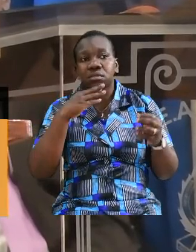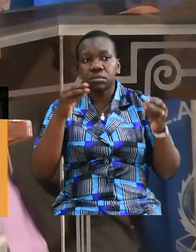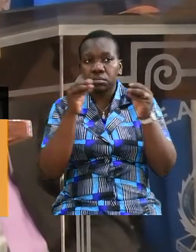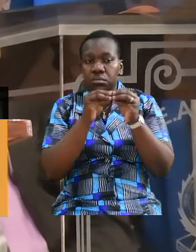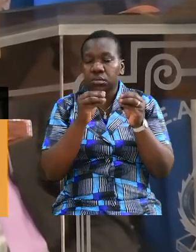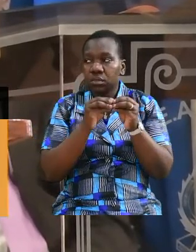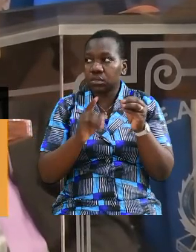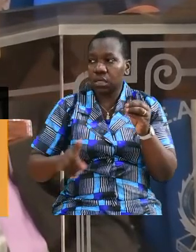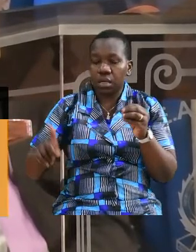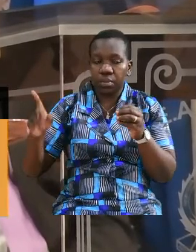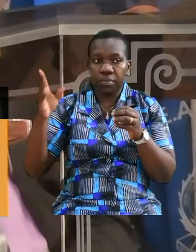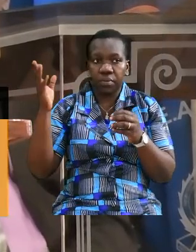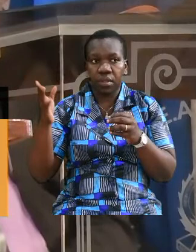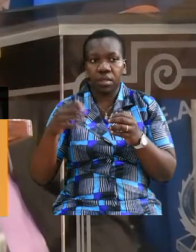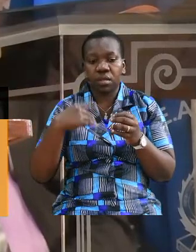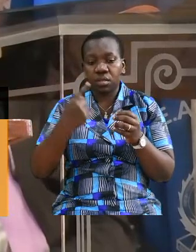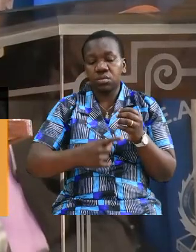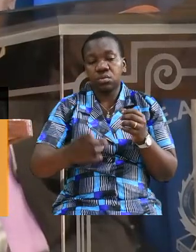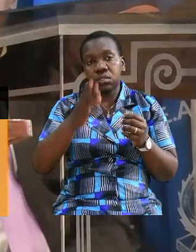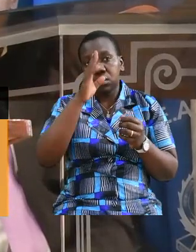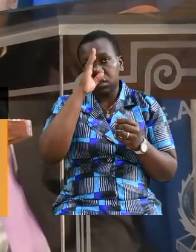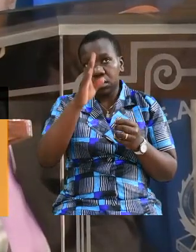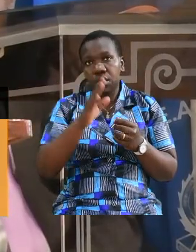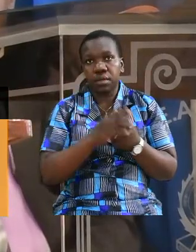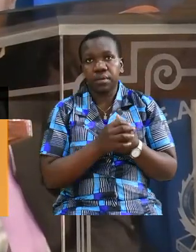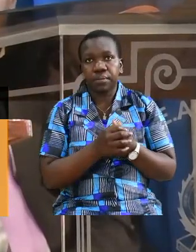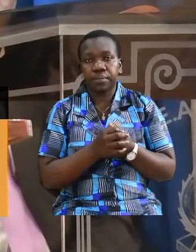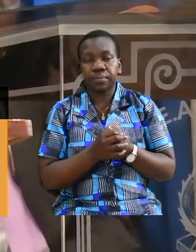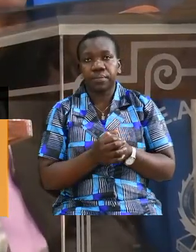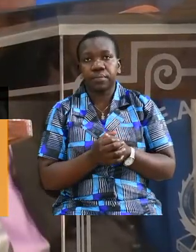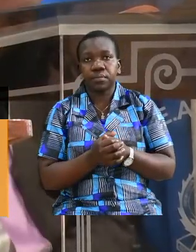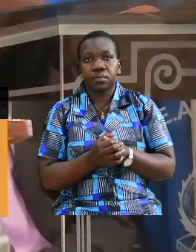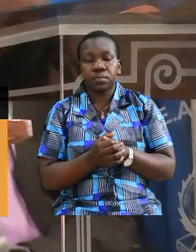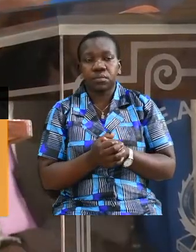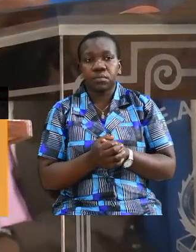Kuna tangazo kutoka kwa Presbyterian Church of East Africa,